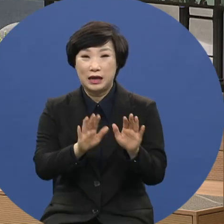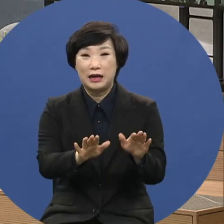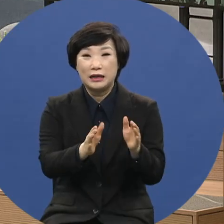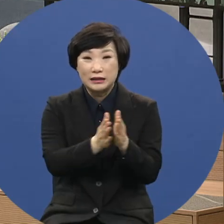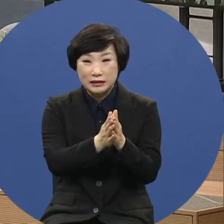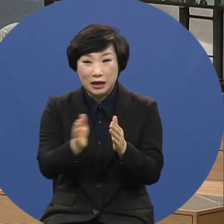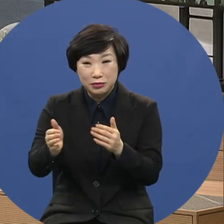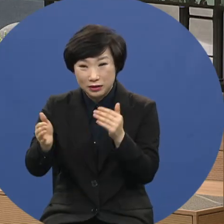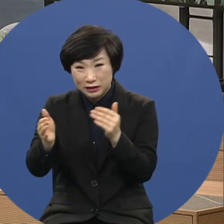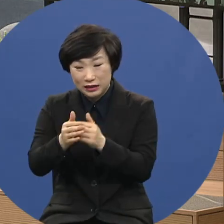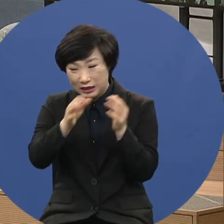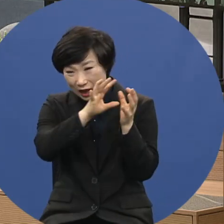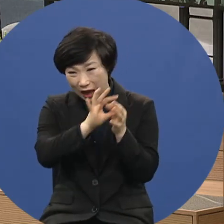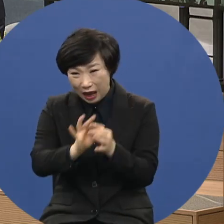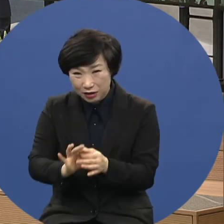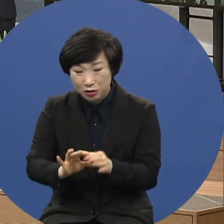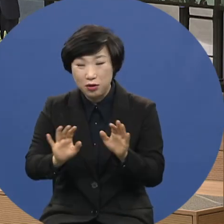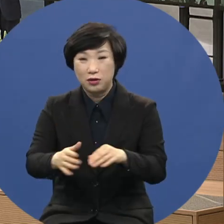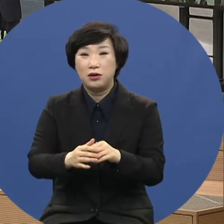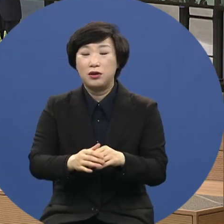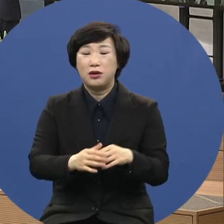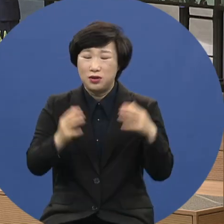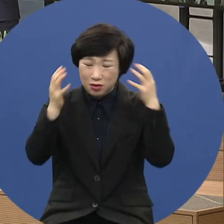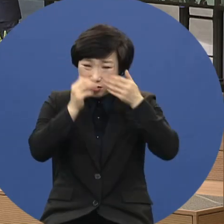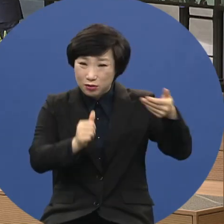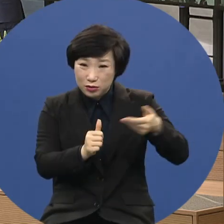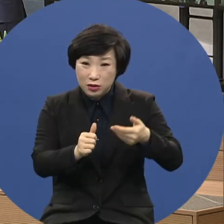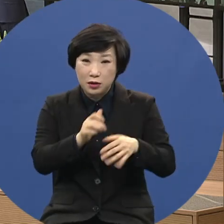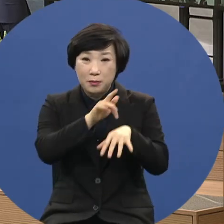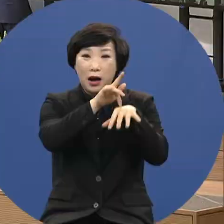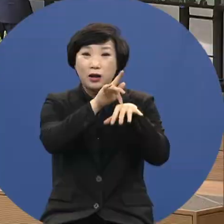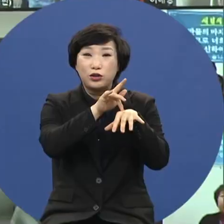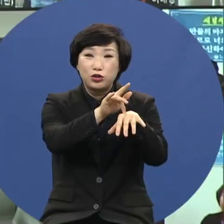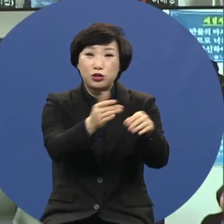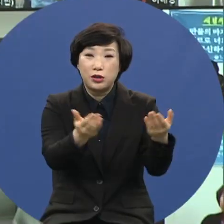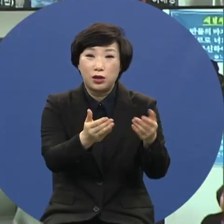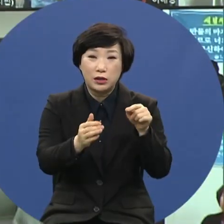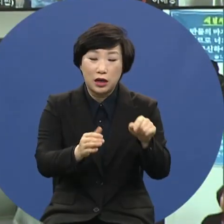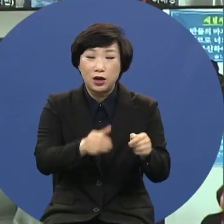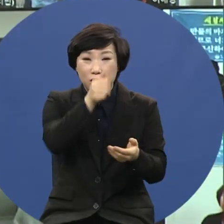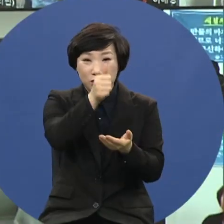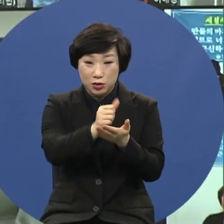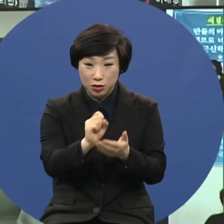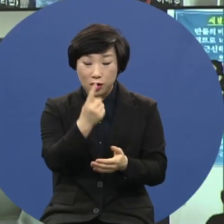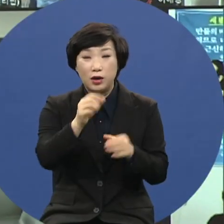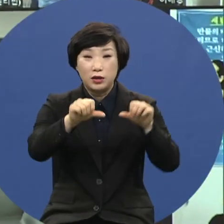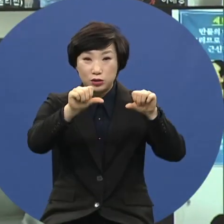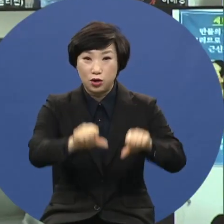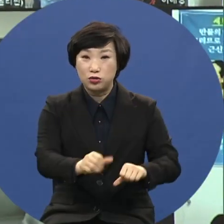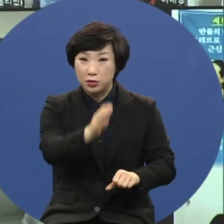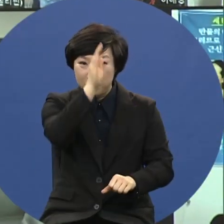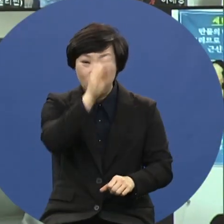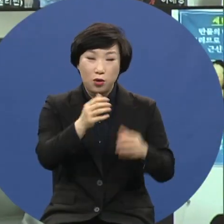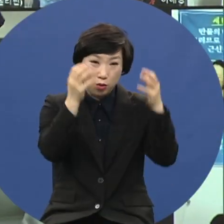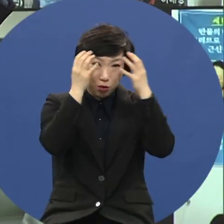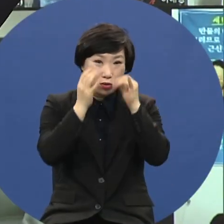시종일관 괴롭히는 마귀사단 귀신 역사, 죄에서 발생되는 저주, 질병,